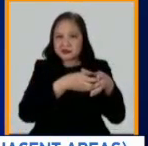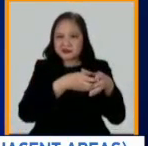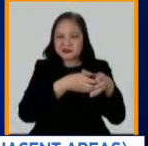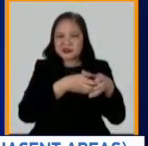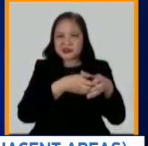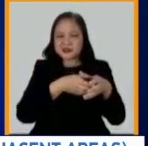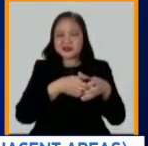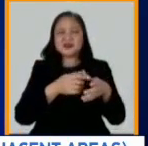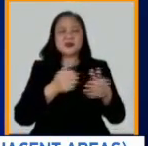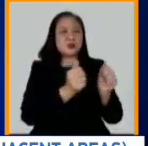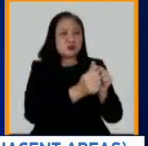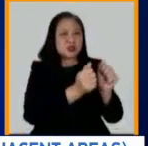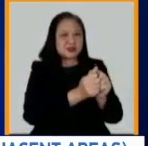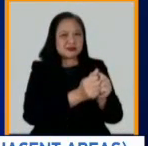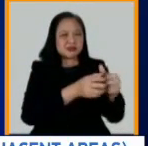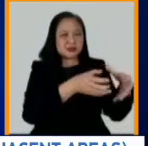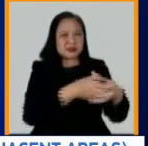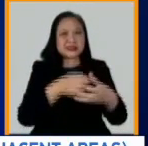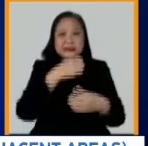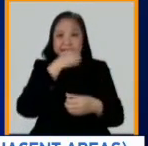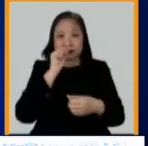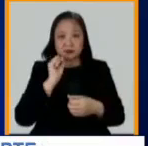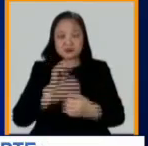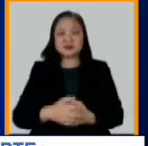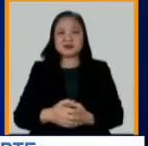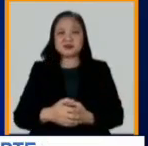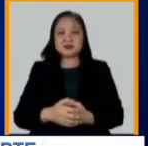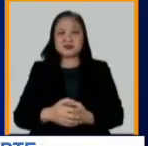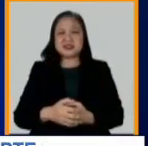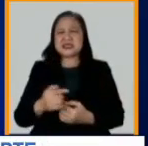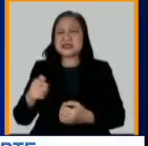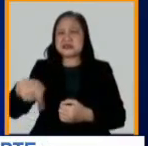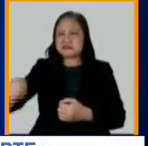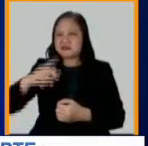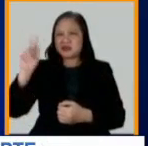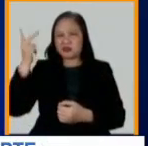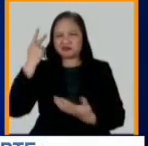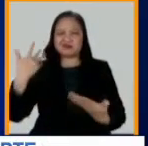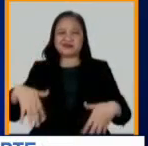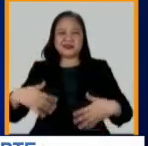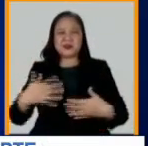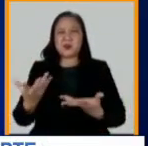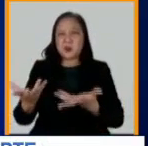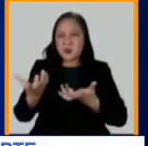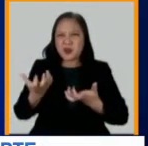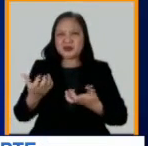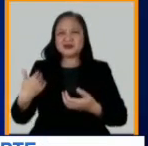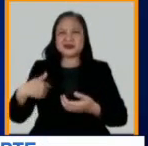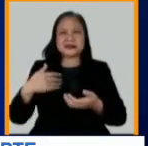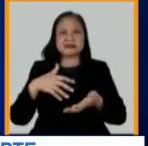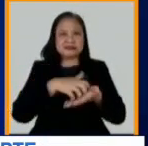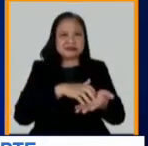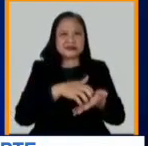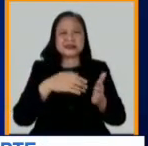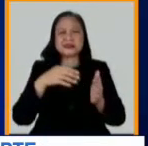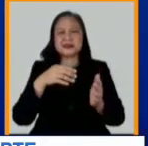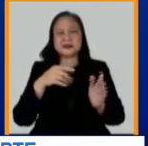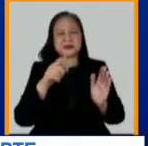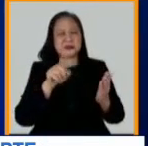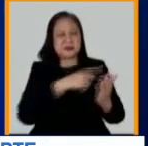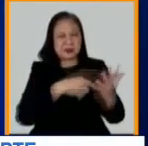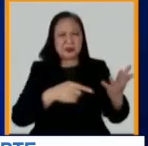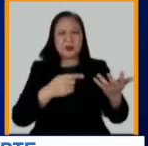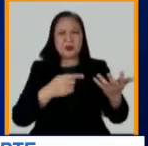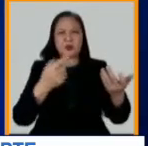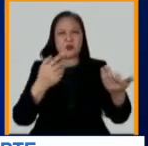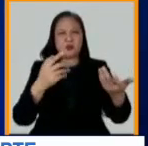Soto. Ginagawa raw ito ng mga desperadong politiko na may intensyong pahinain kundi man mahati ang samahan nila ni Mayor Sara.